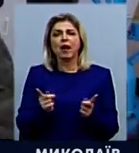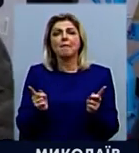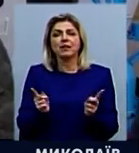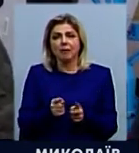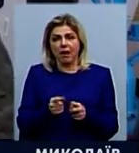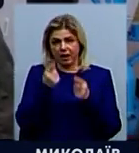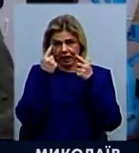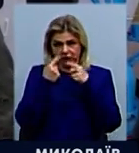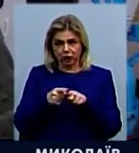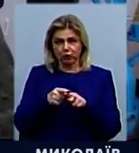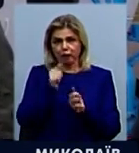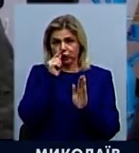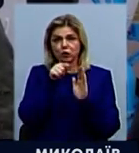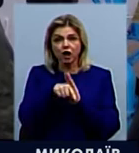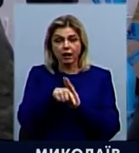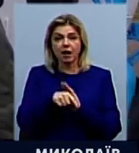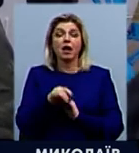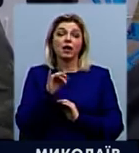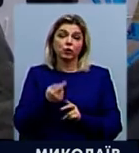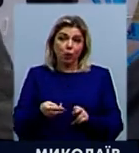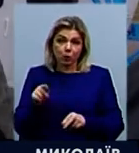мінімального технічного втручання. Тому